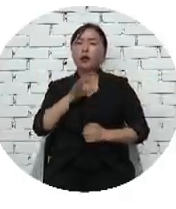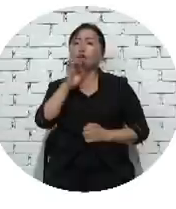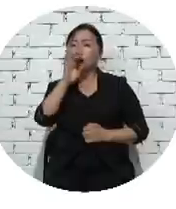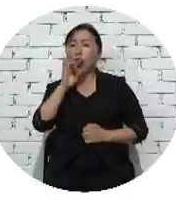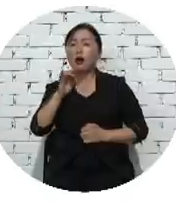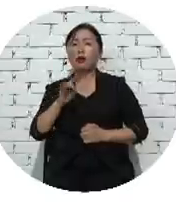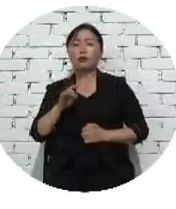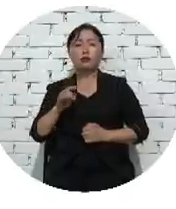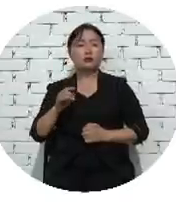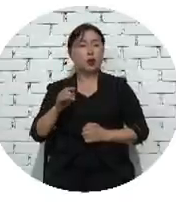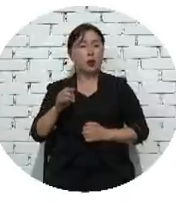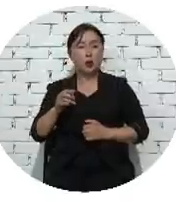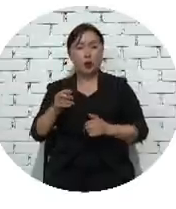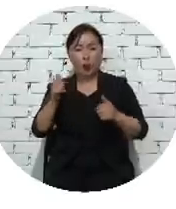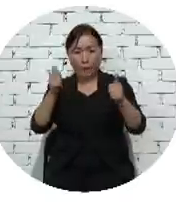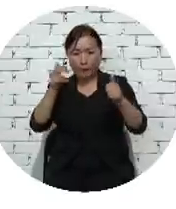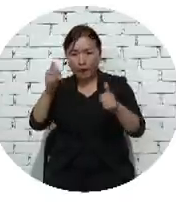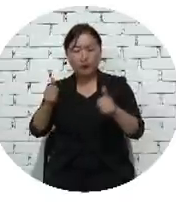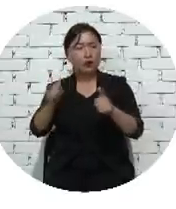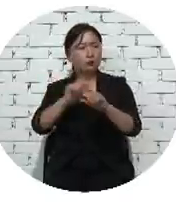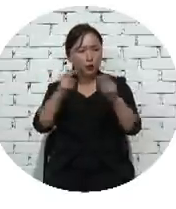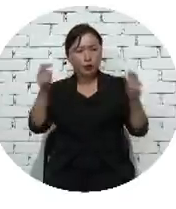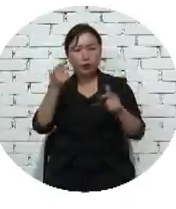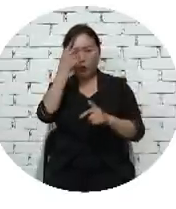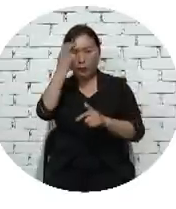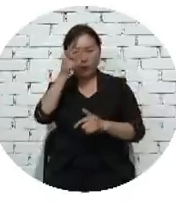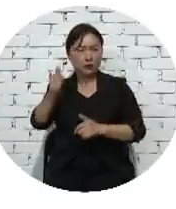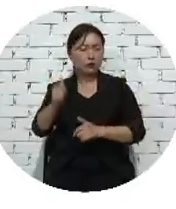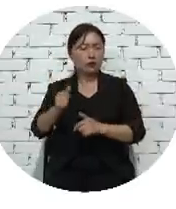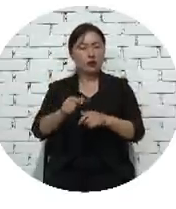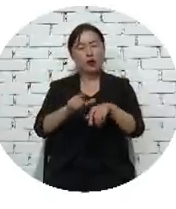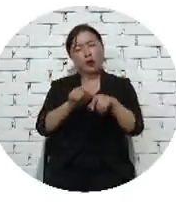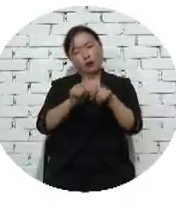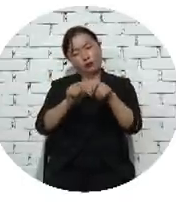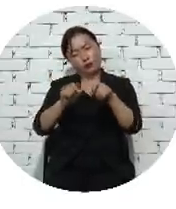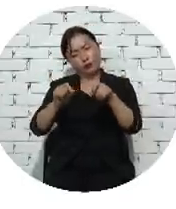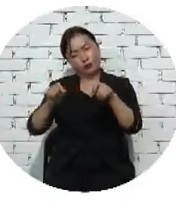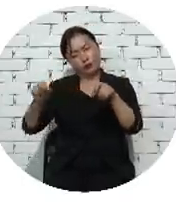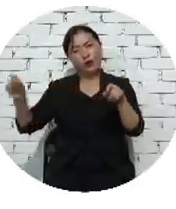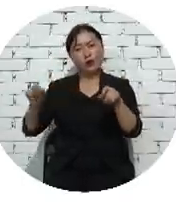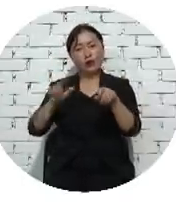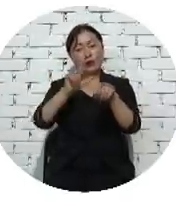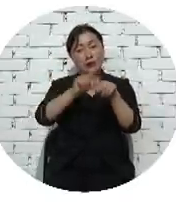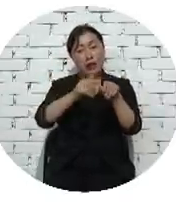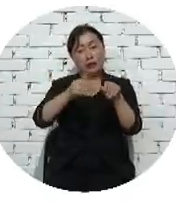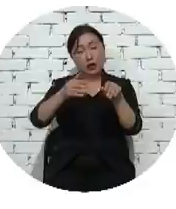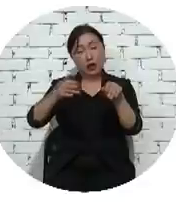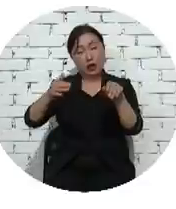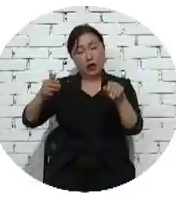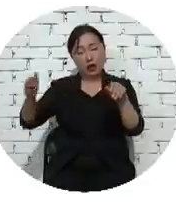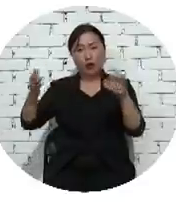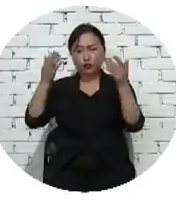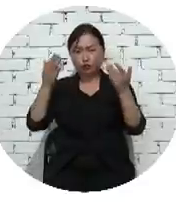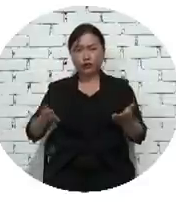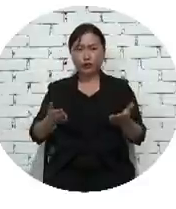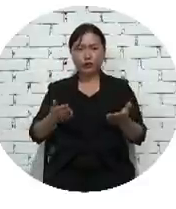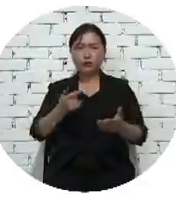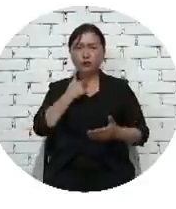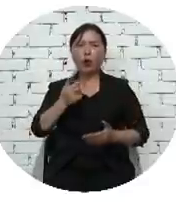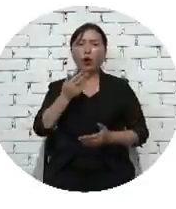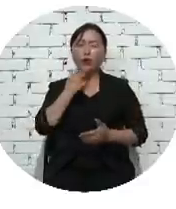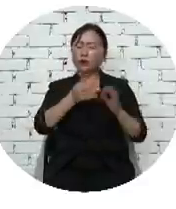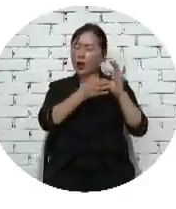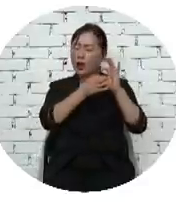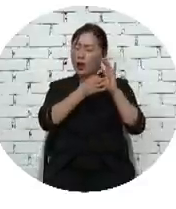때나 총장 때 지휘한 사건들도 이렇게 장기간 그 쉴 새 없이 해본 적은 없는